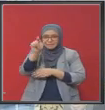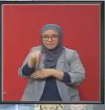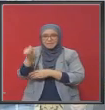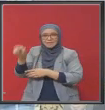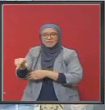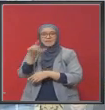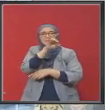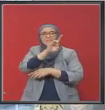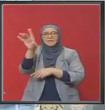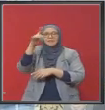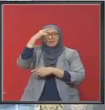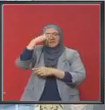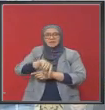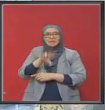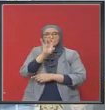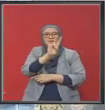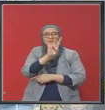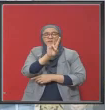of kepada